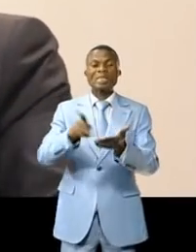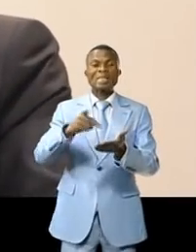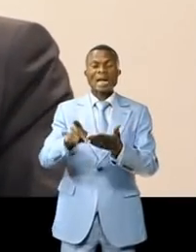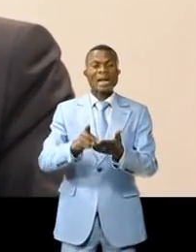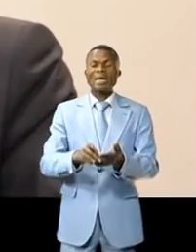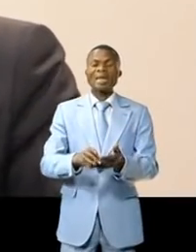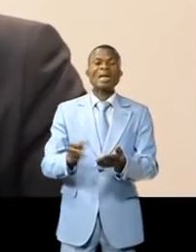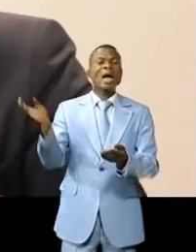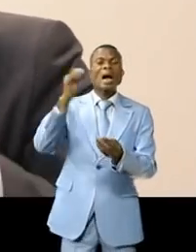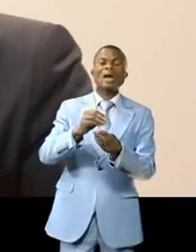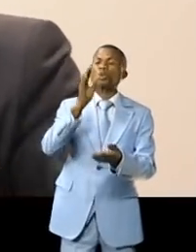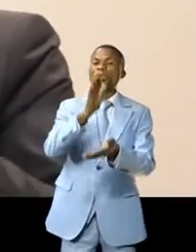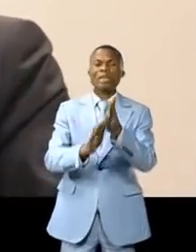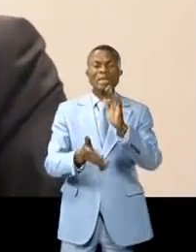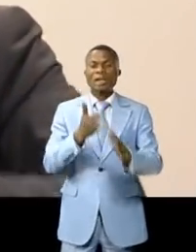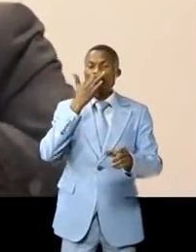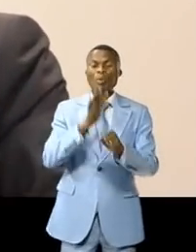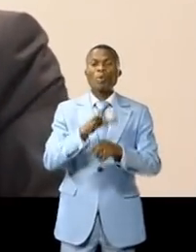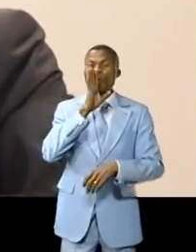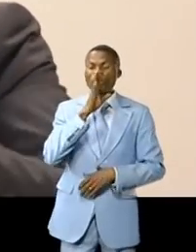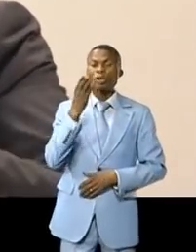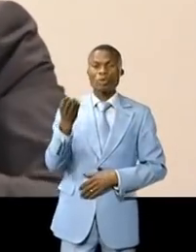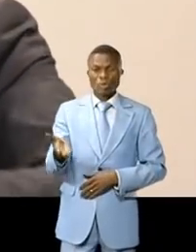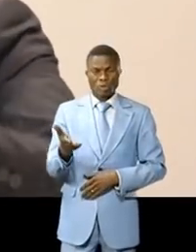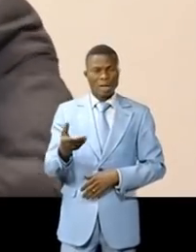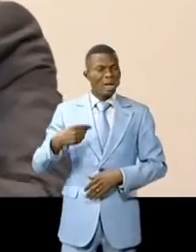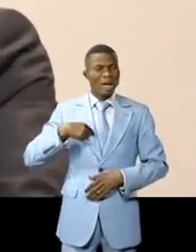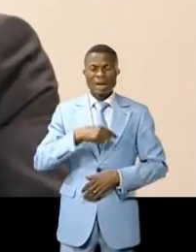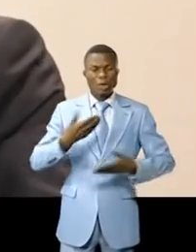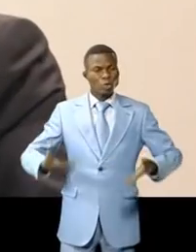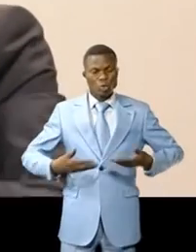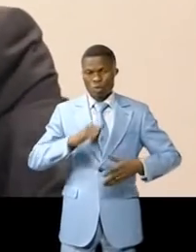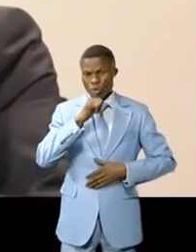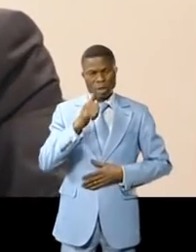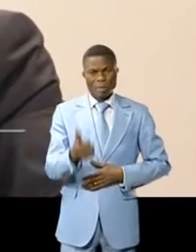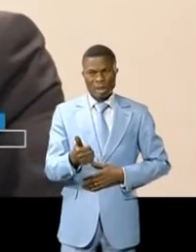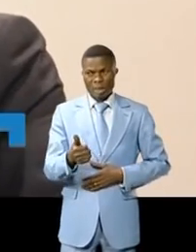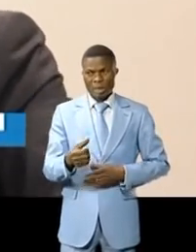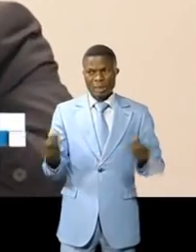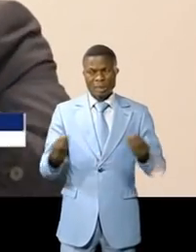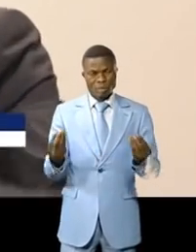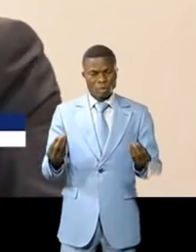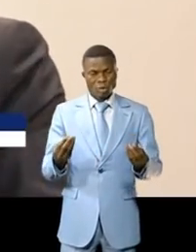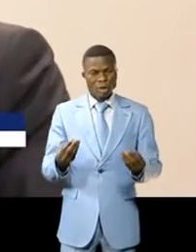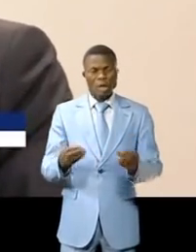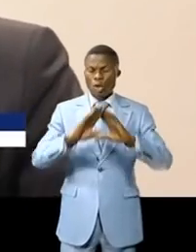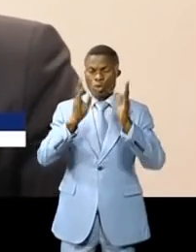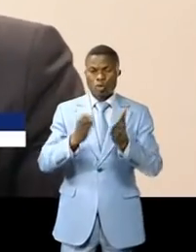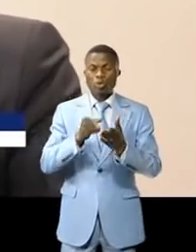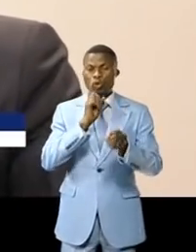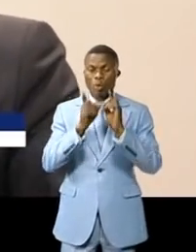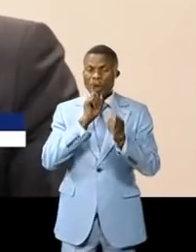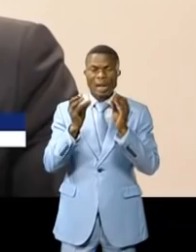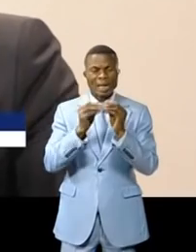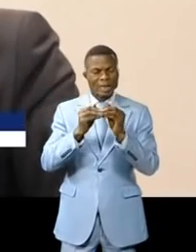commission interministérielle qui devait assurer le suivi de la mise en œuvre de tous les engagements pris, n'a pas été mise en route. Nous ne